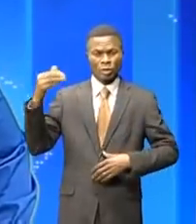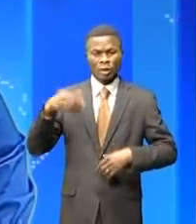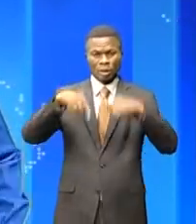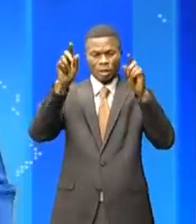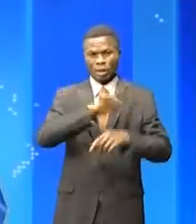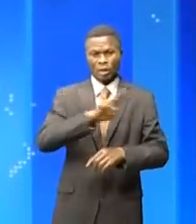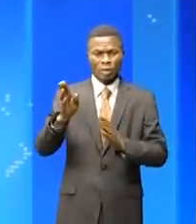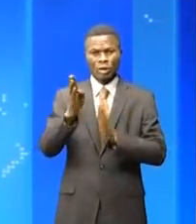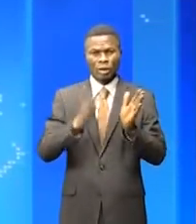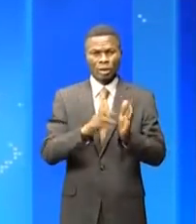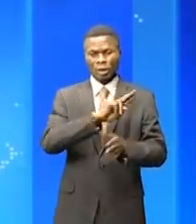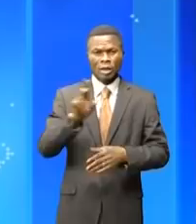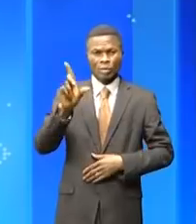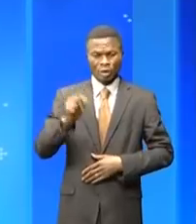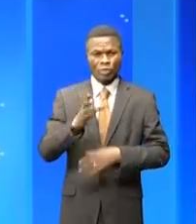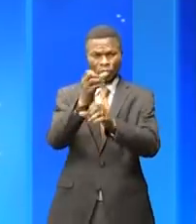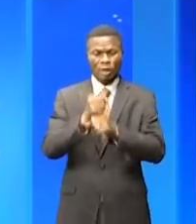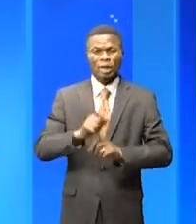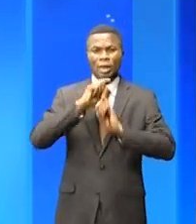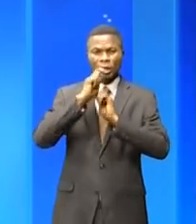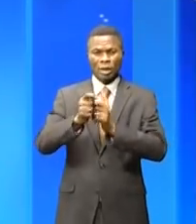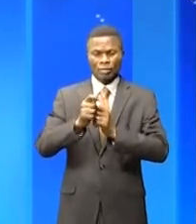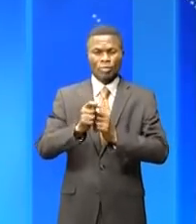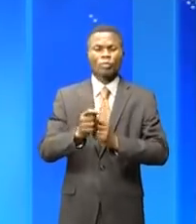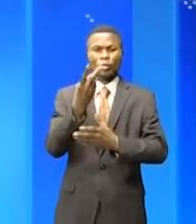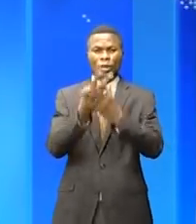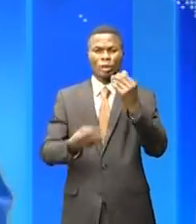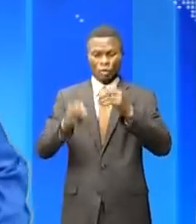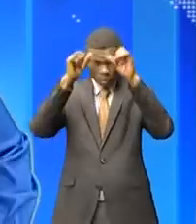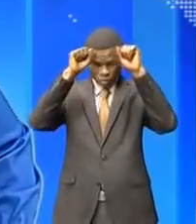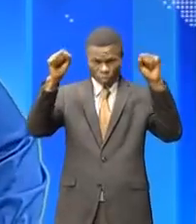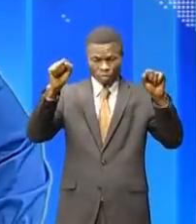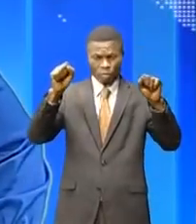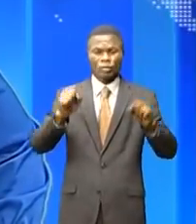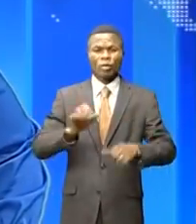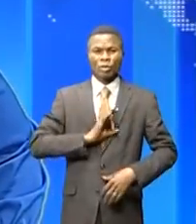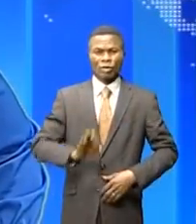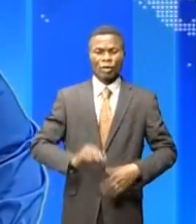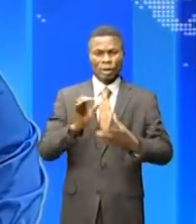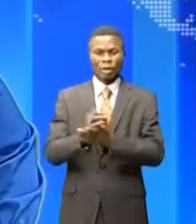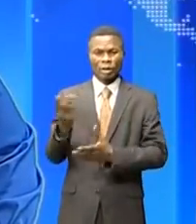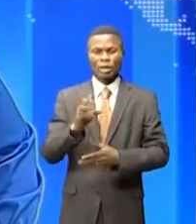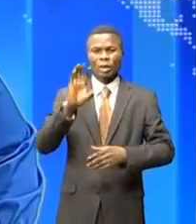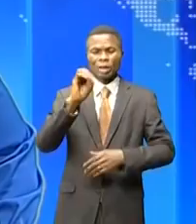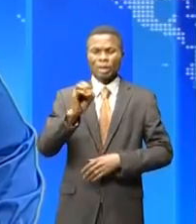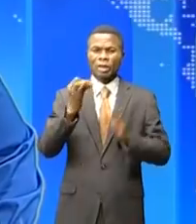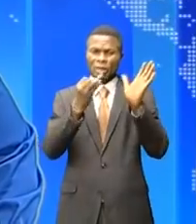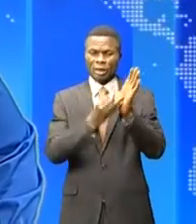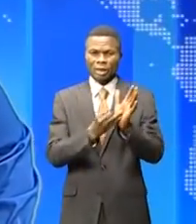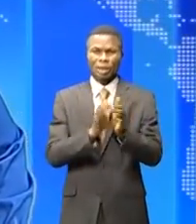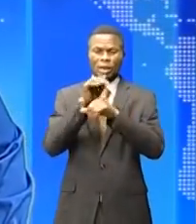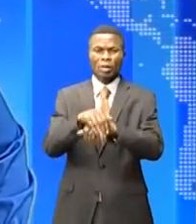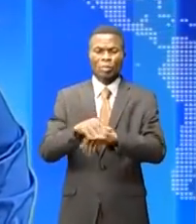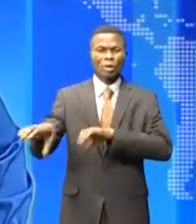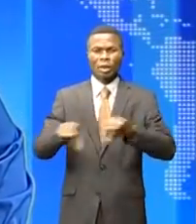2019-2020 ont été honorés par le couple présidentiel au total cinq concepts lauréats ont pris part à la cérémonie